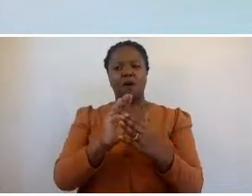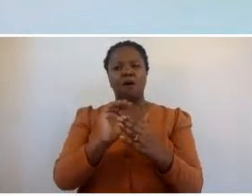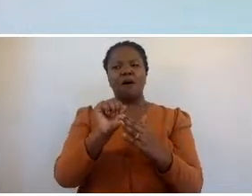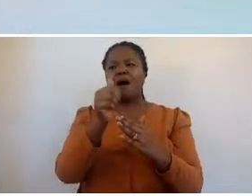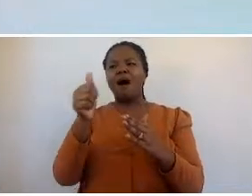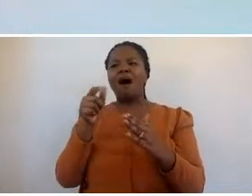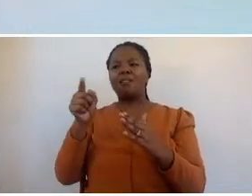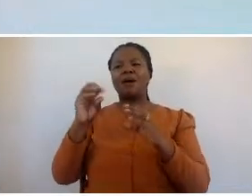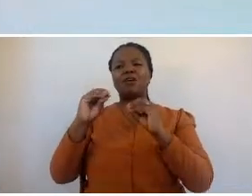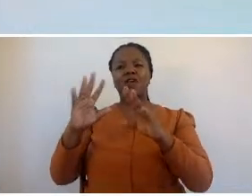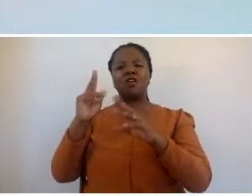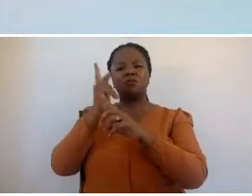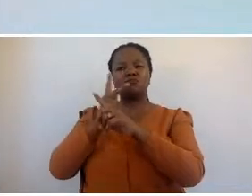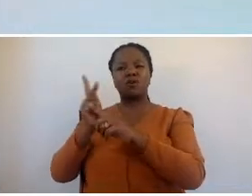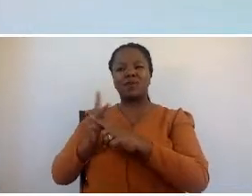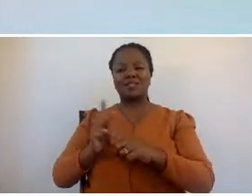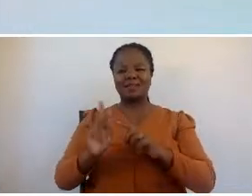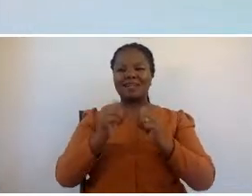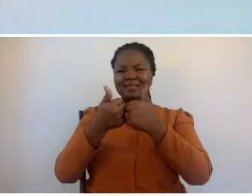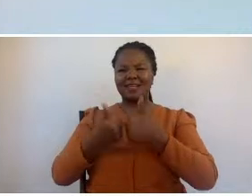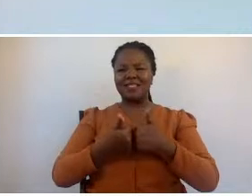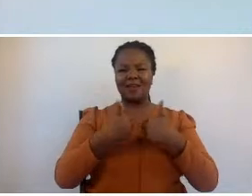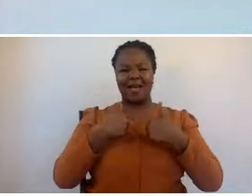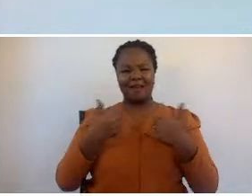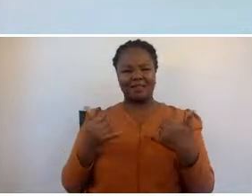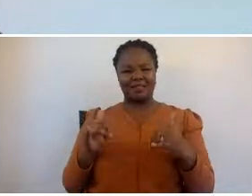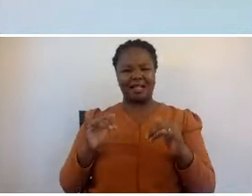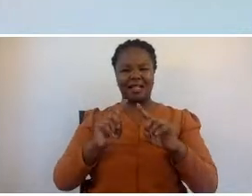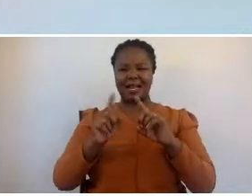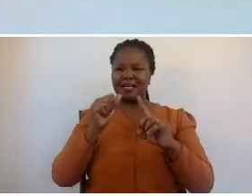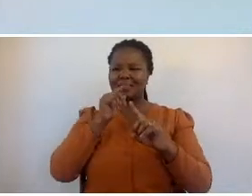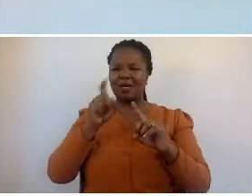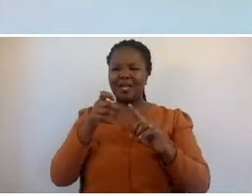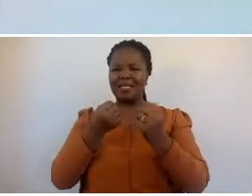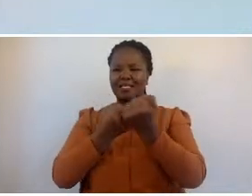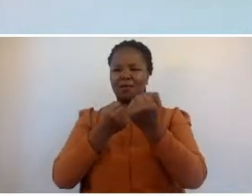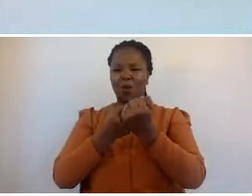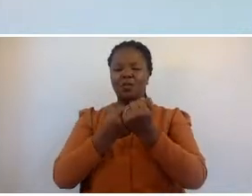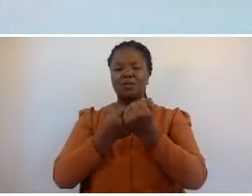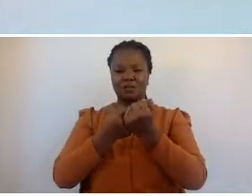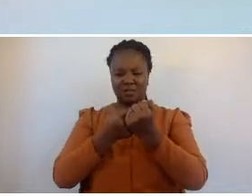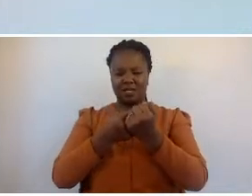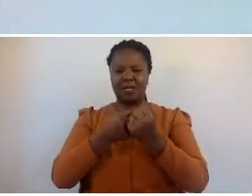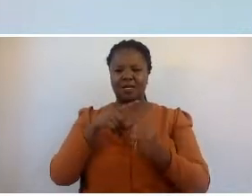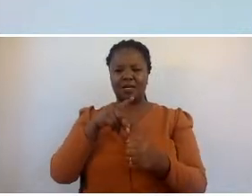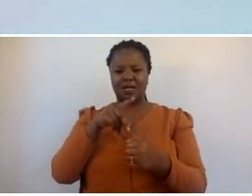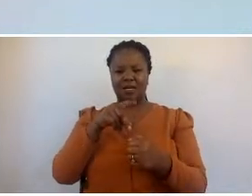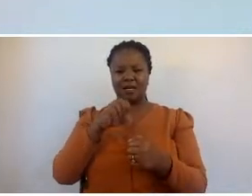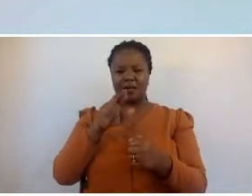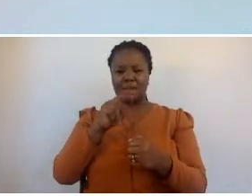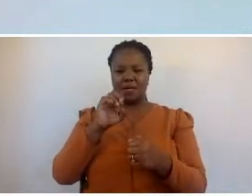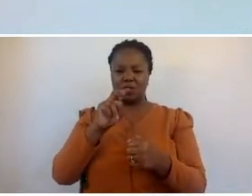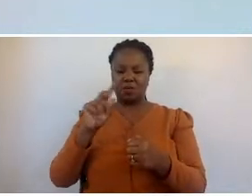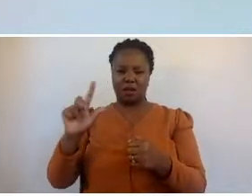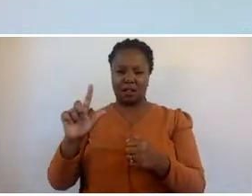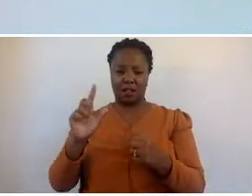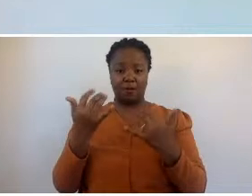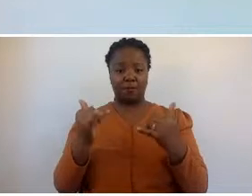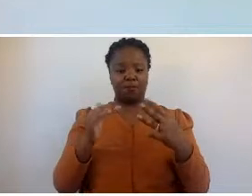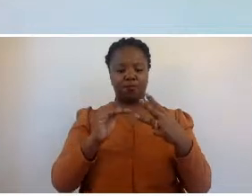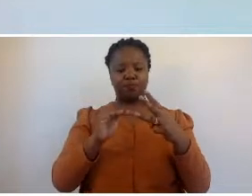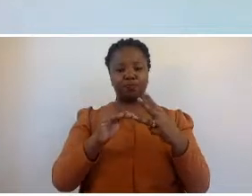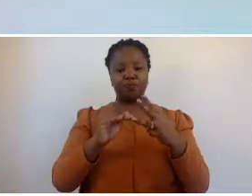professionnels de l'éducation, car il y a d'autres difficultés et problèmes, notamment pour le personnel d'appui. Troisièmement, célébrer la diversité des